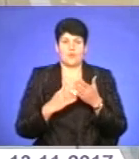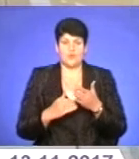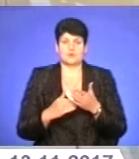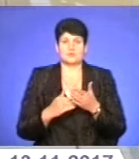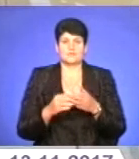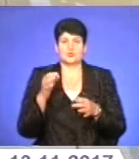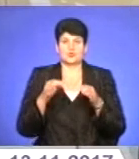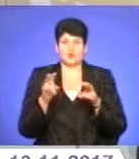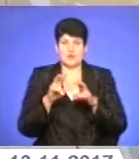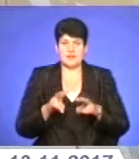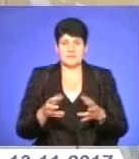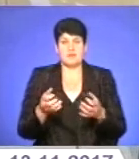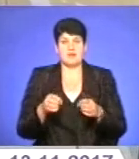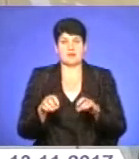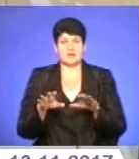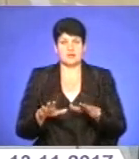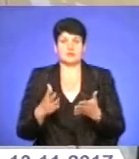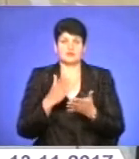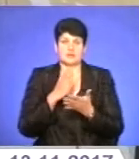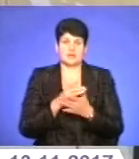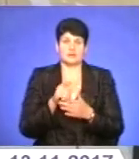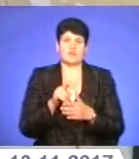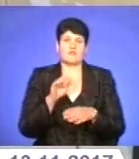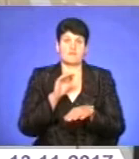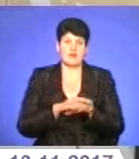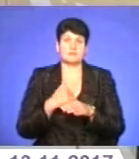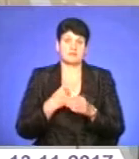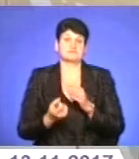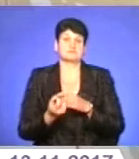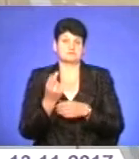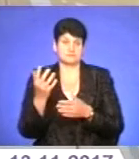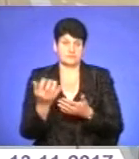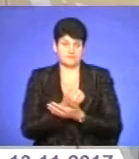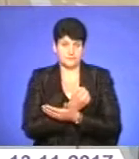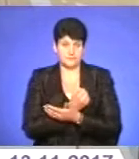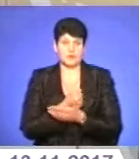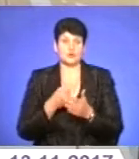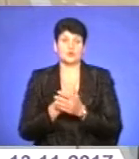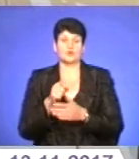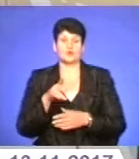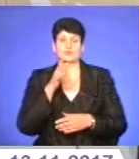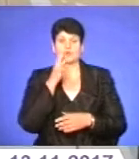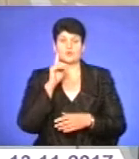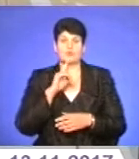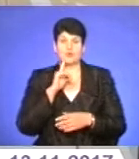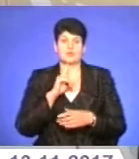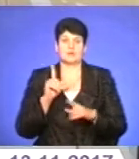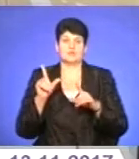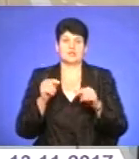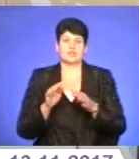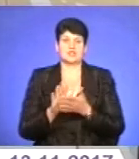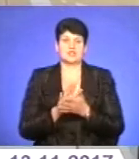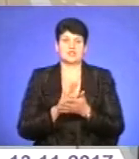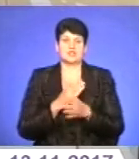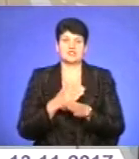суд розглядає і приймає рішення. Якщо є такий факт, і ми його виявили, ніхто до того часу, поки проїжджа частина не буде